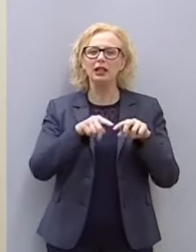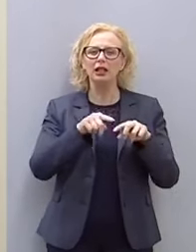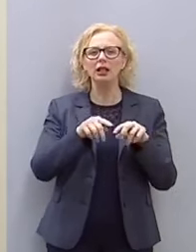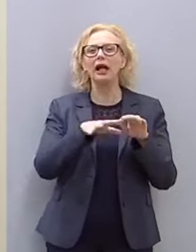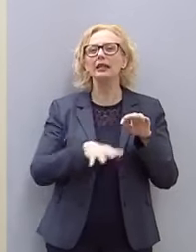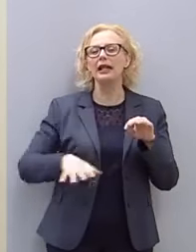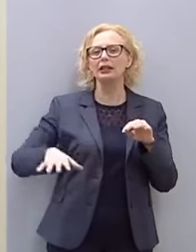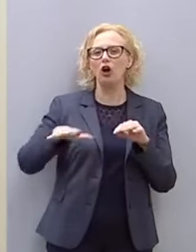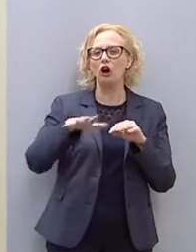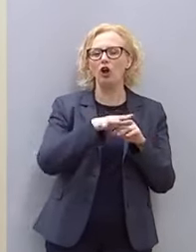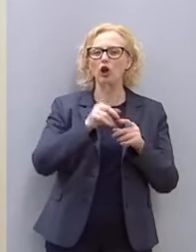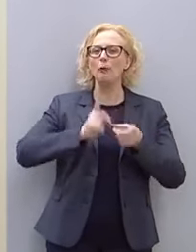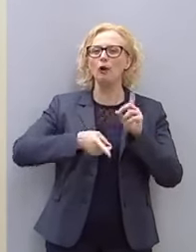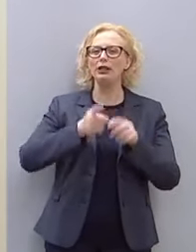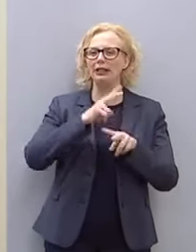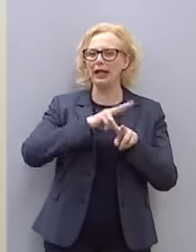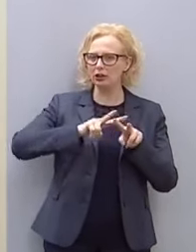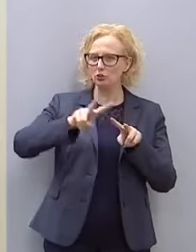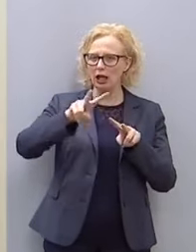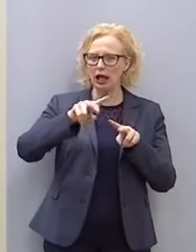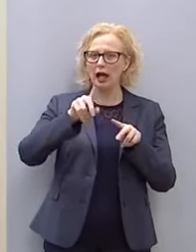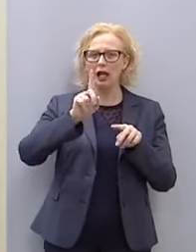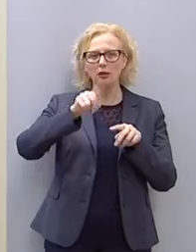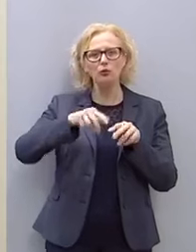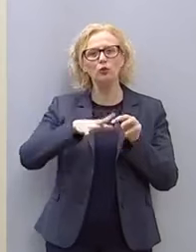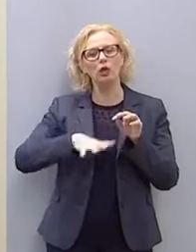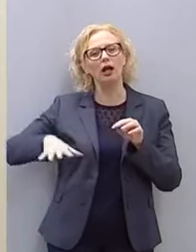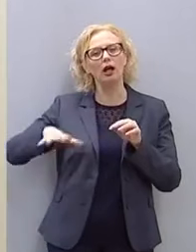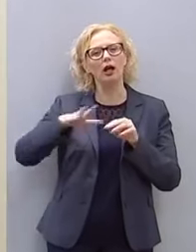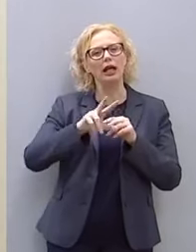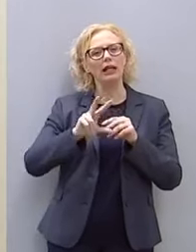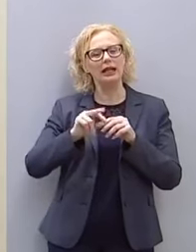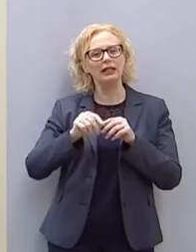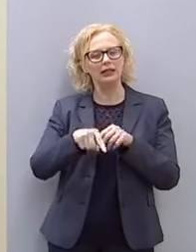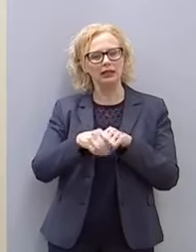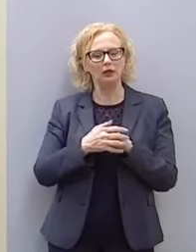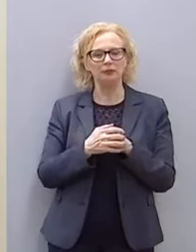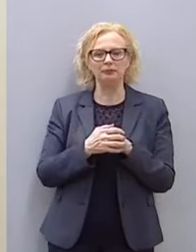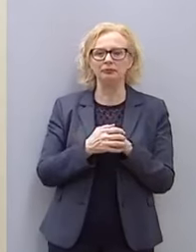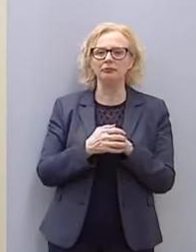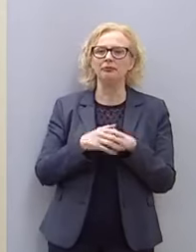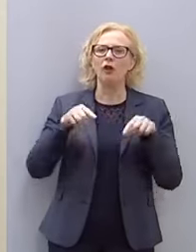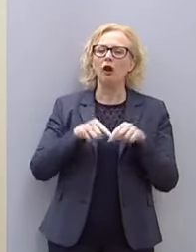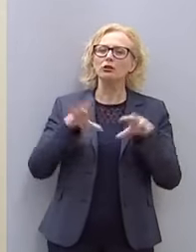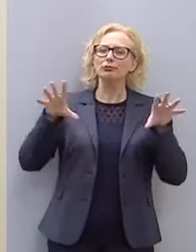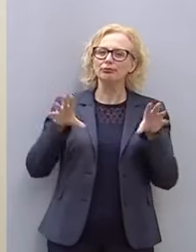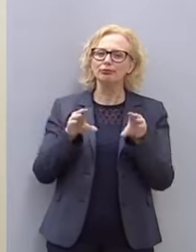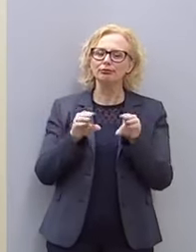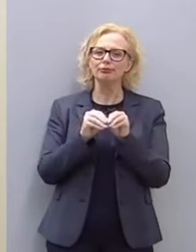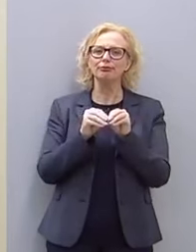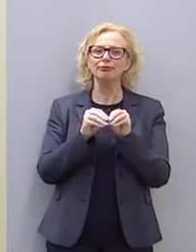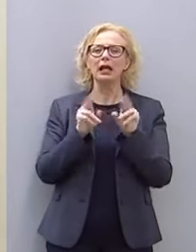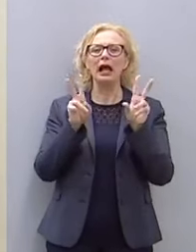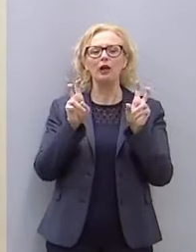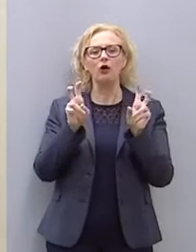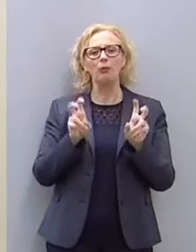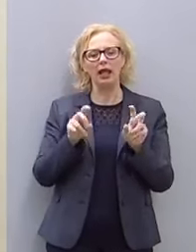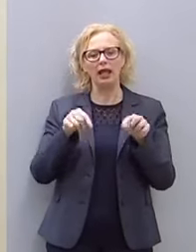nostro territorio la politica nazionale che riguarderà anche il nostro territorio ecco questo è un po il sommario degli argomenti